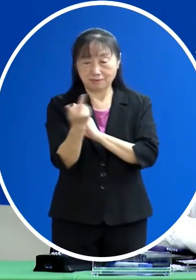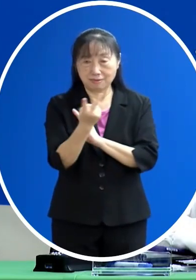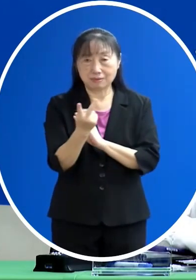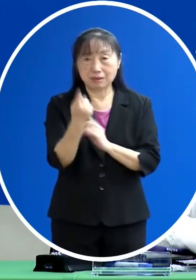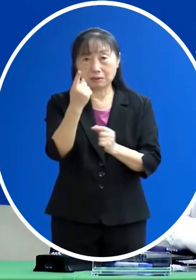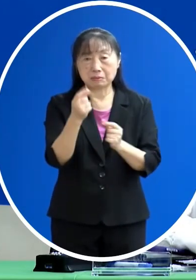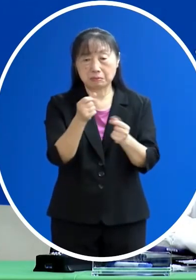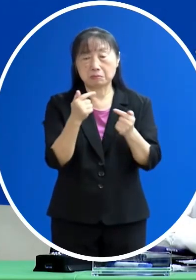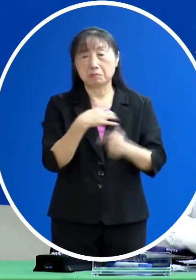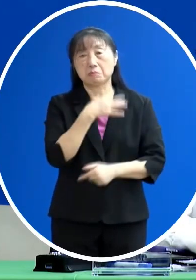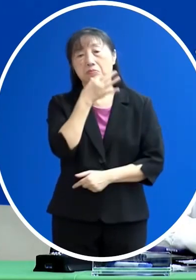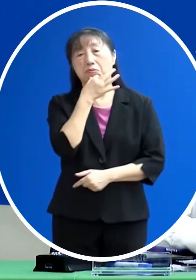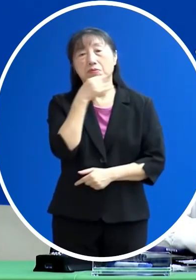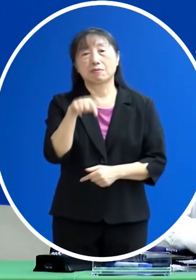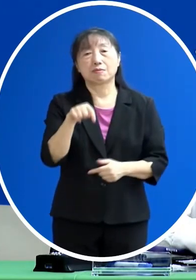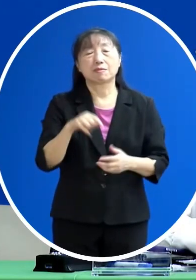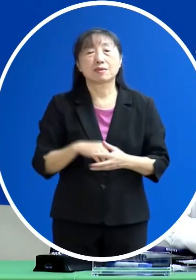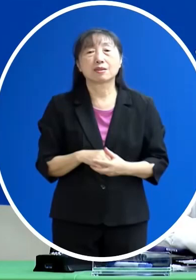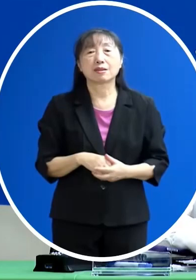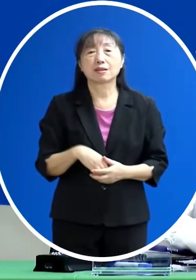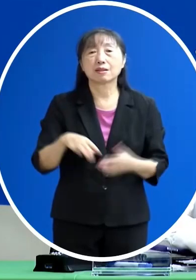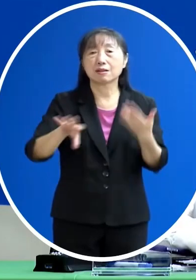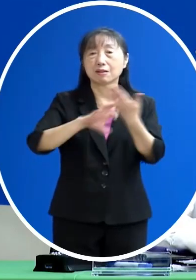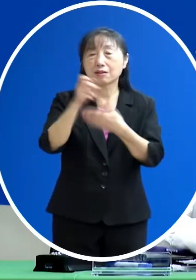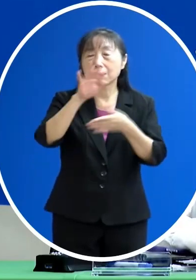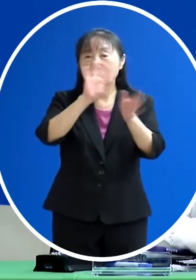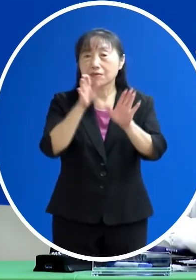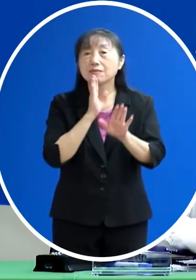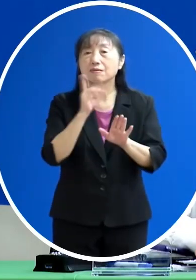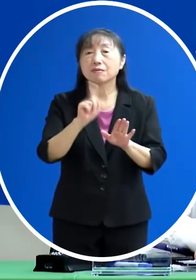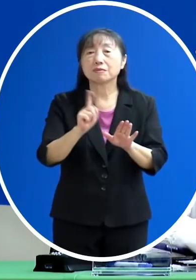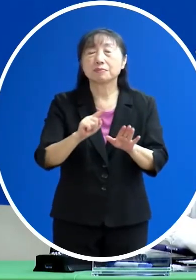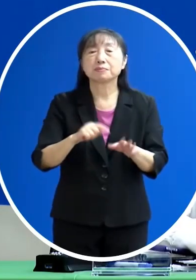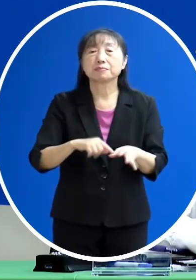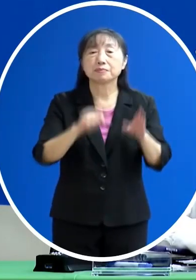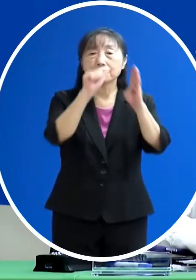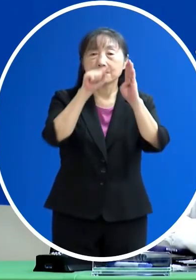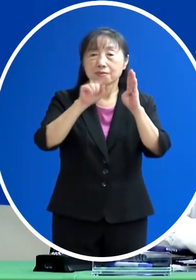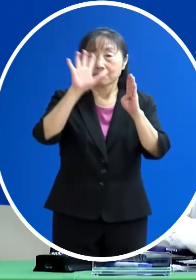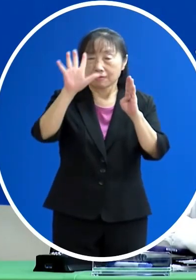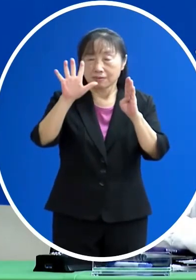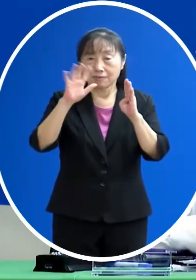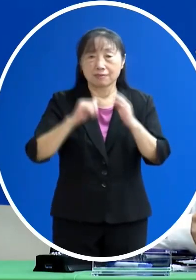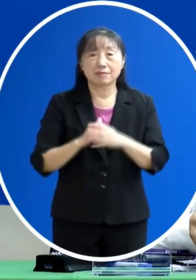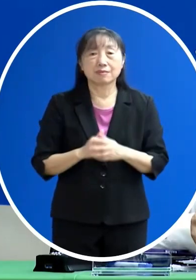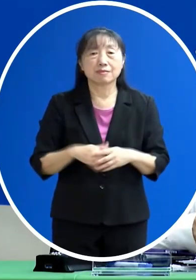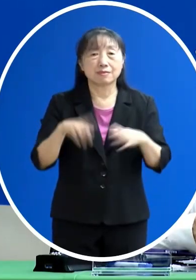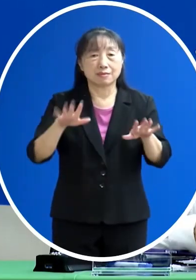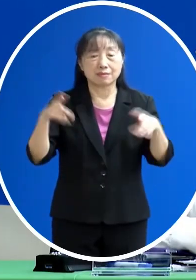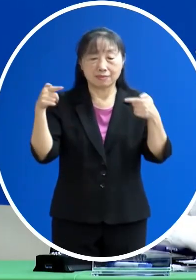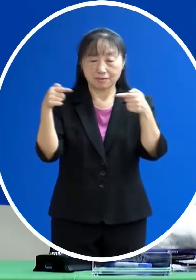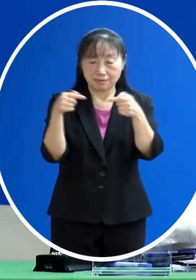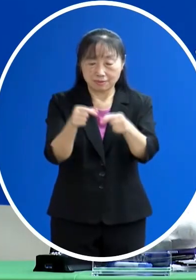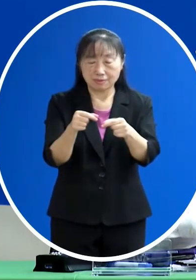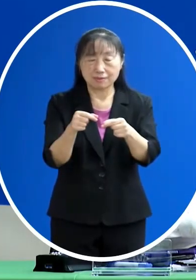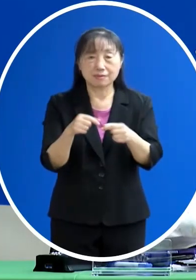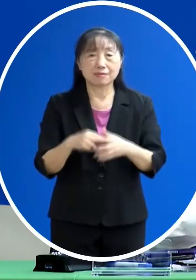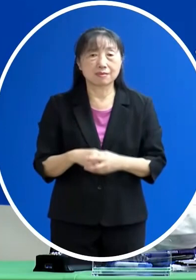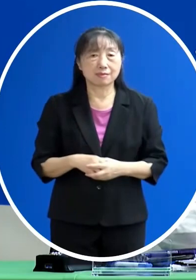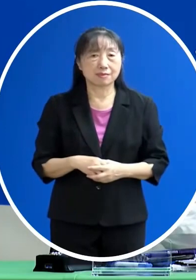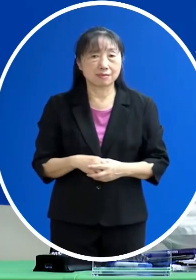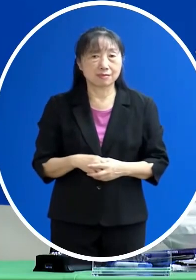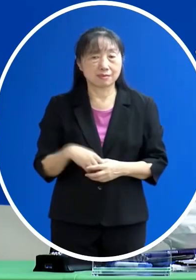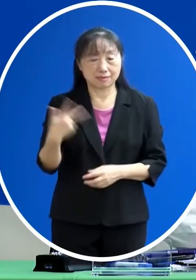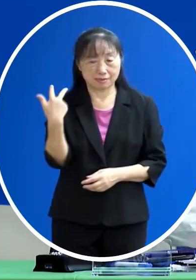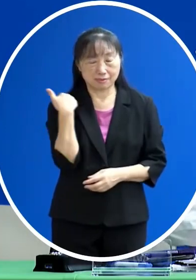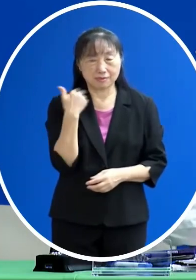行跟入侵的一个情形。在境外入的部分，目前大概 BA.5 有慢慢在减少它的占比的一个趋势